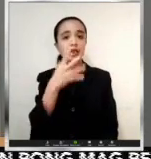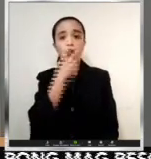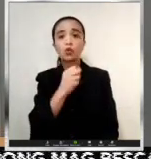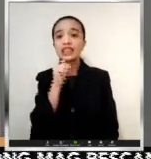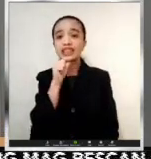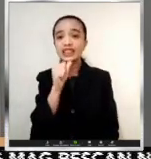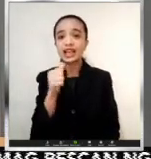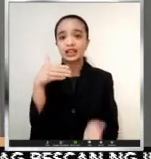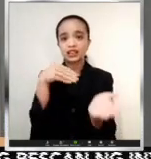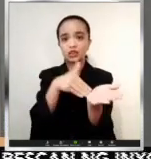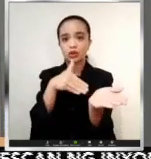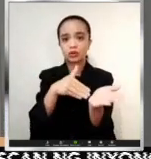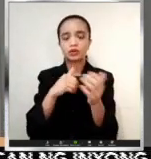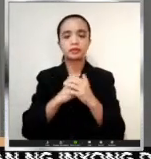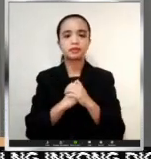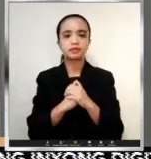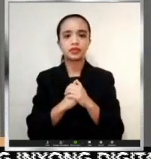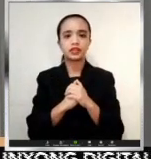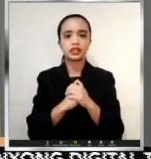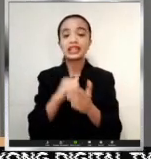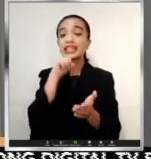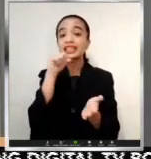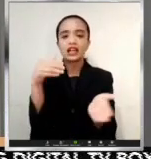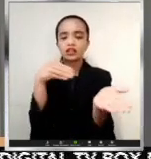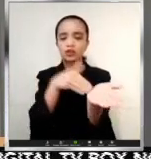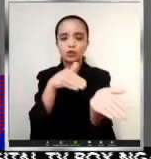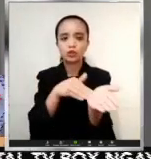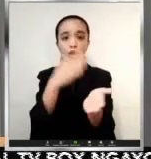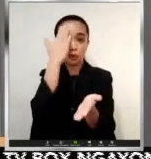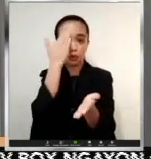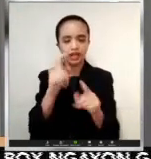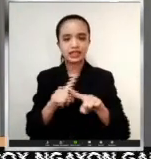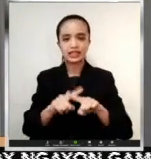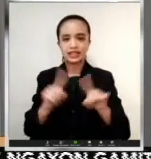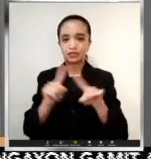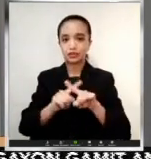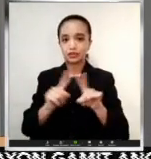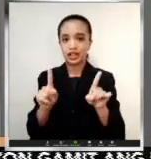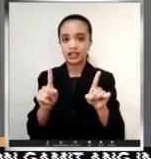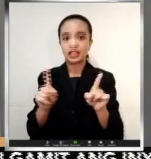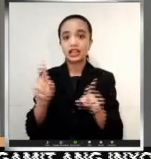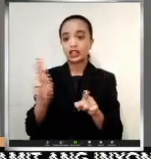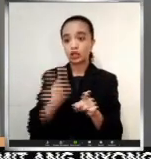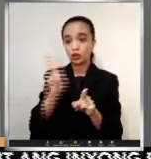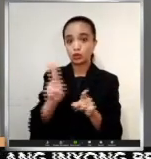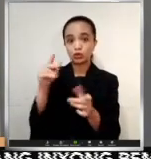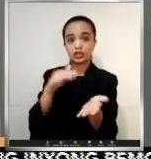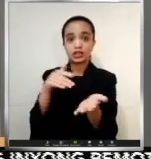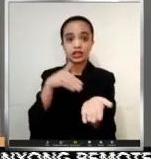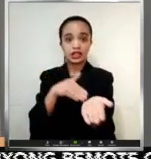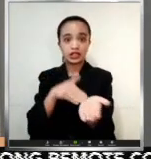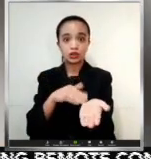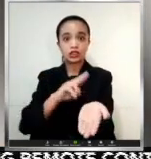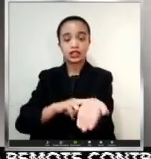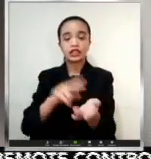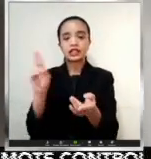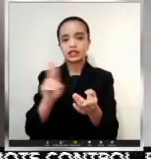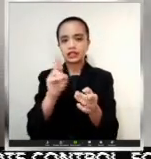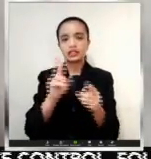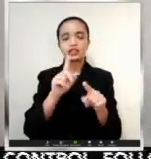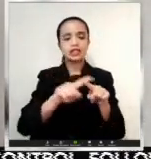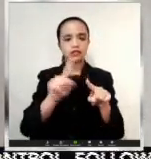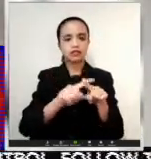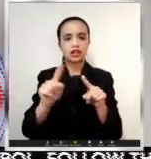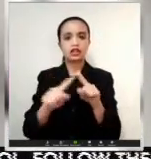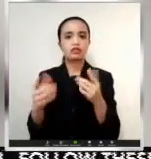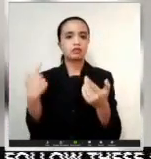not non-medical, kasi iba yung medical na ginagamit, iba yung gagamitin natin ordinaryong tao. Sa